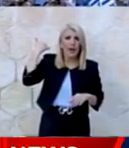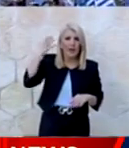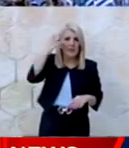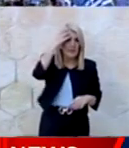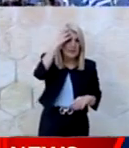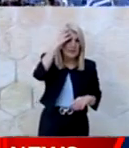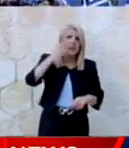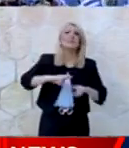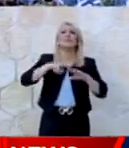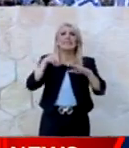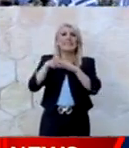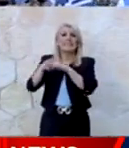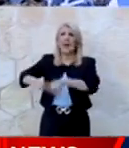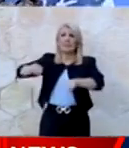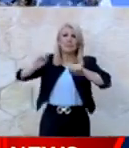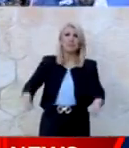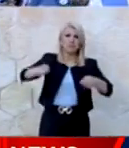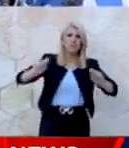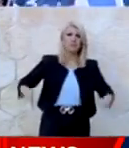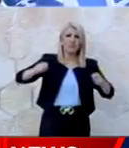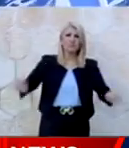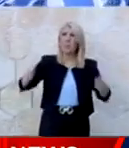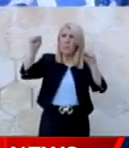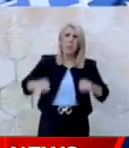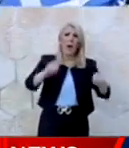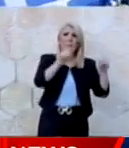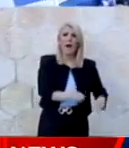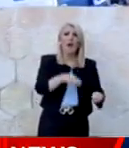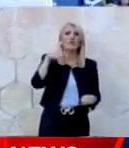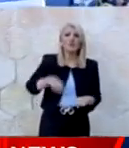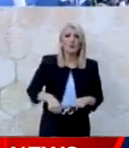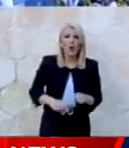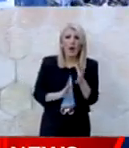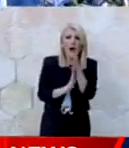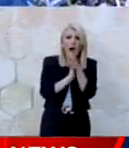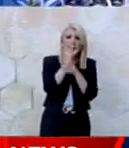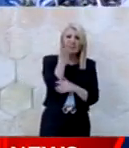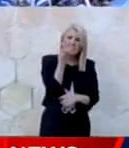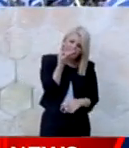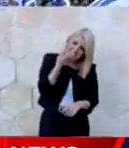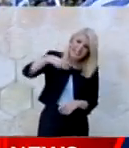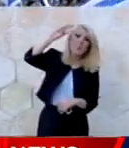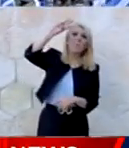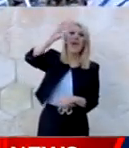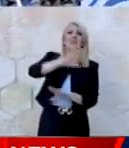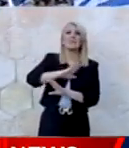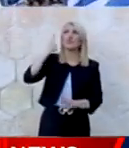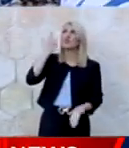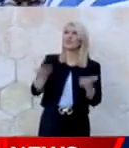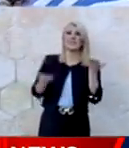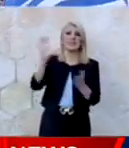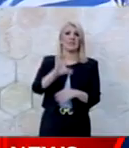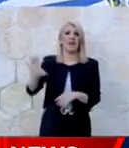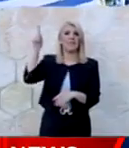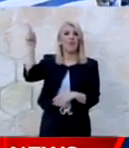ο τόπος αναπτύσσεται με ρυθμό τριπλάσιο της Ευρώπης. Οι επενδύσεις μας ξεπερνούν τα 15